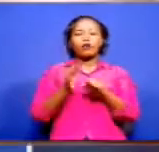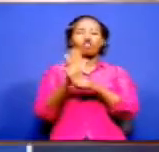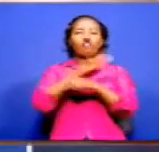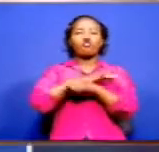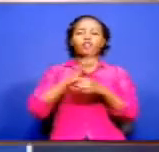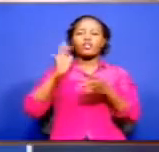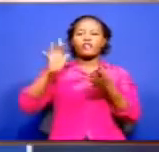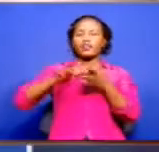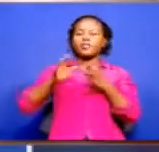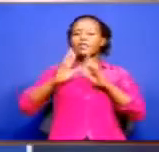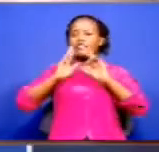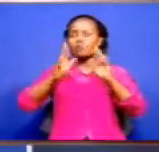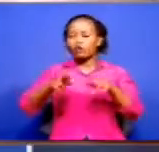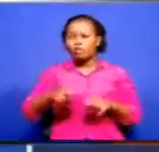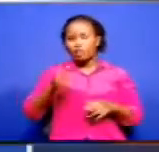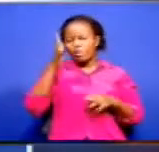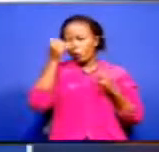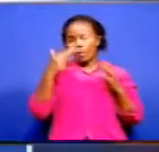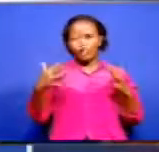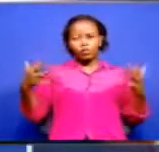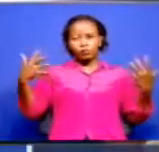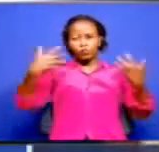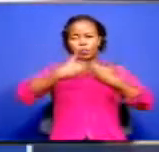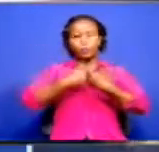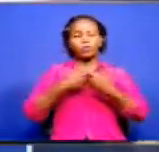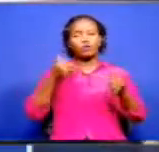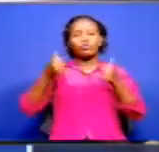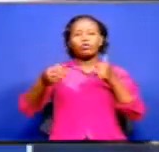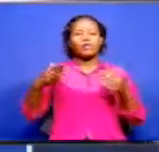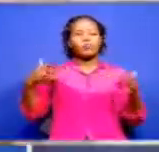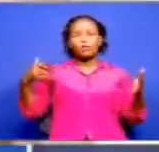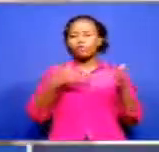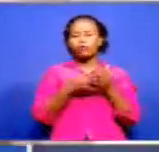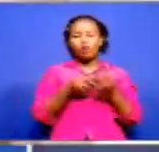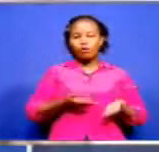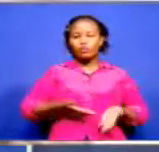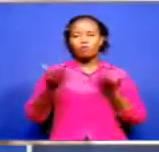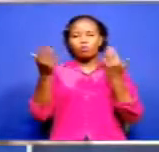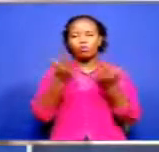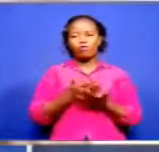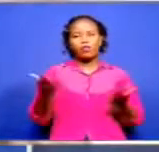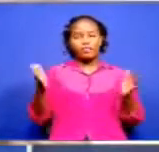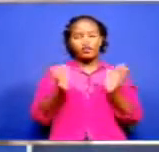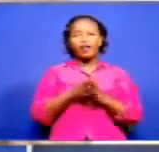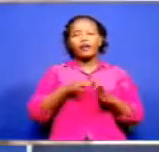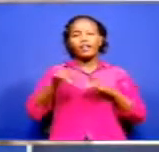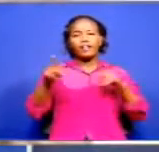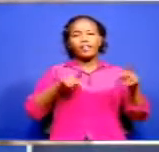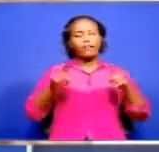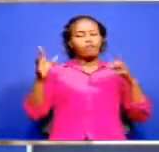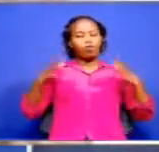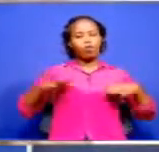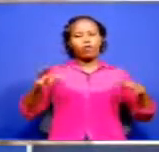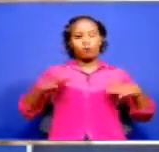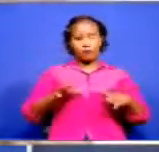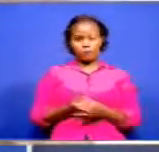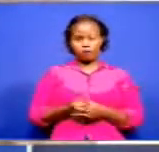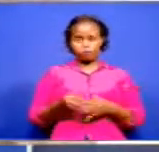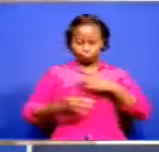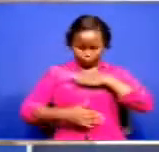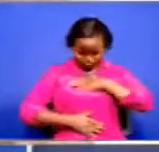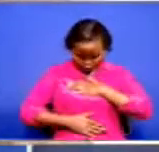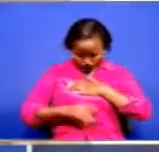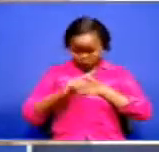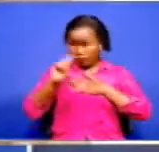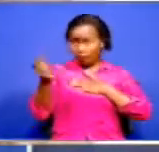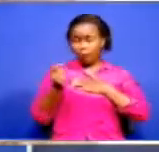as lack of harmonized protocols has hampered free flow of goods and people. Mheshimiwa Rais, na mimi nakubaliana nalo, ni kwa waziri wetu